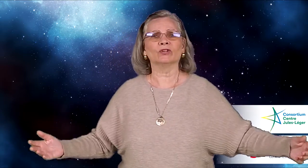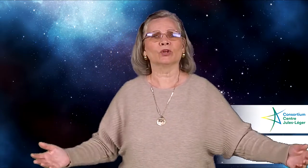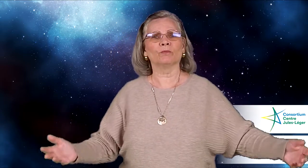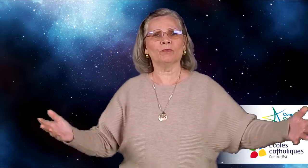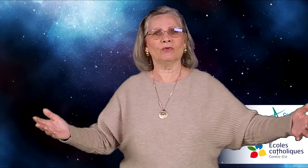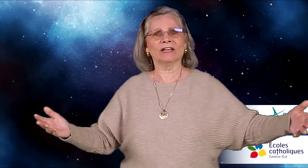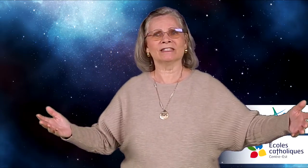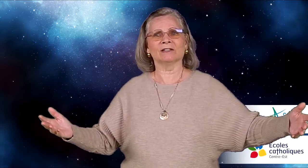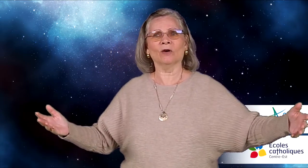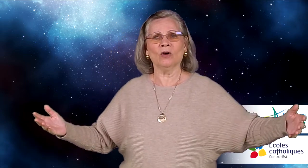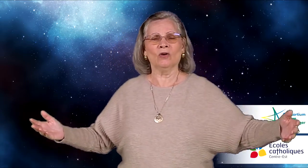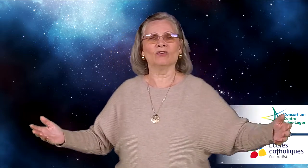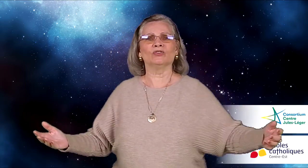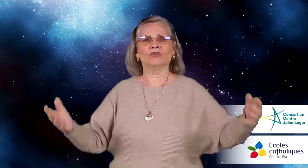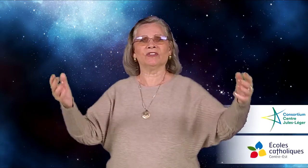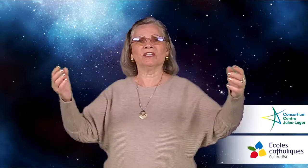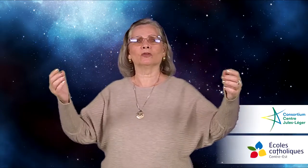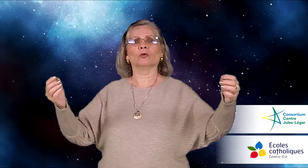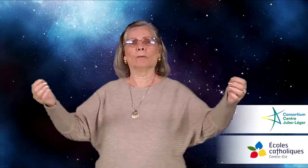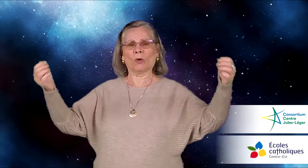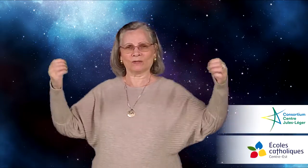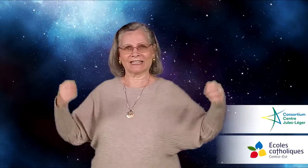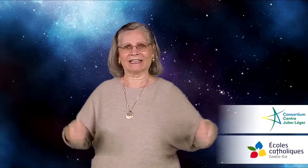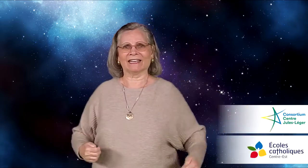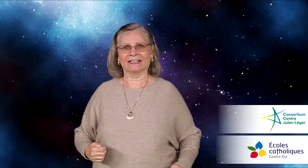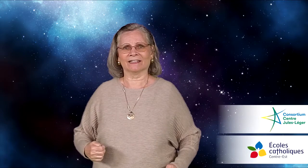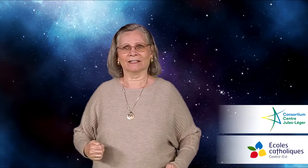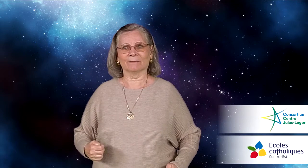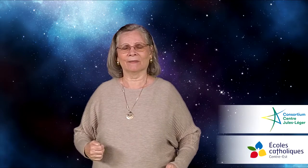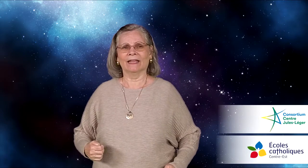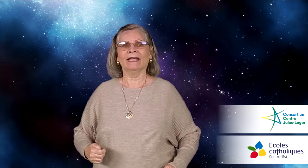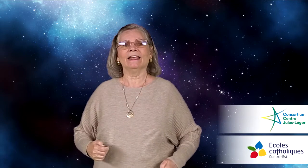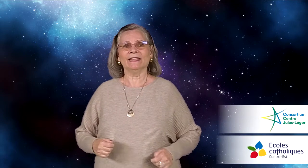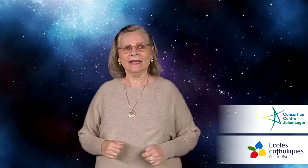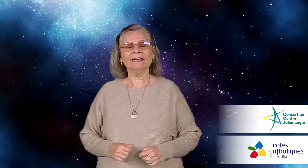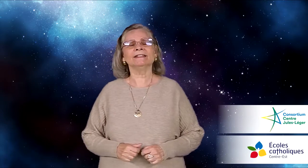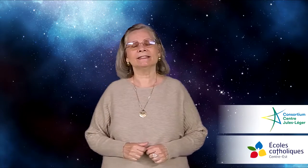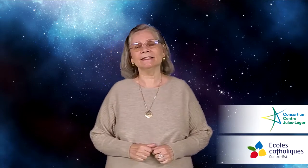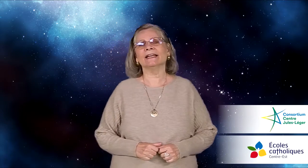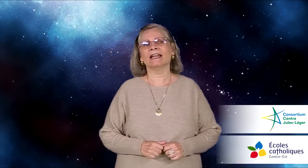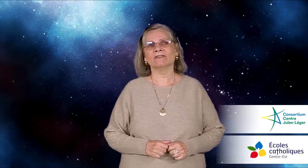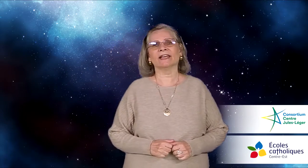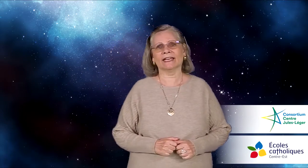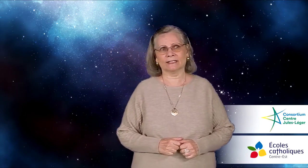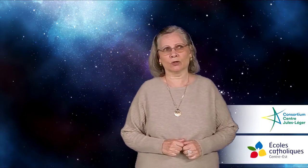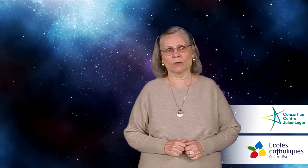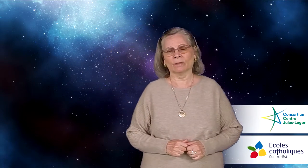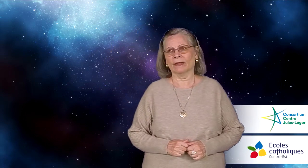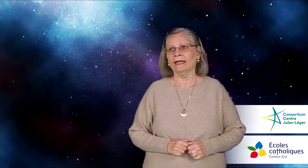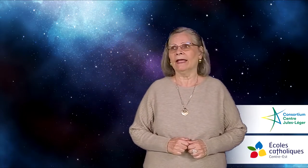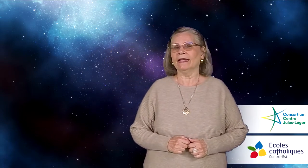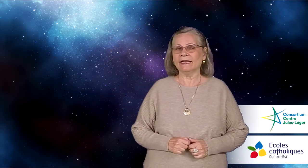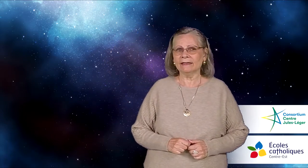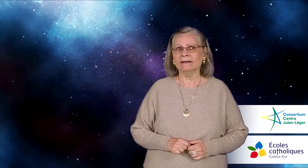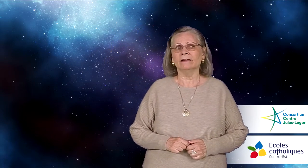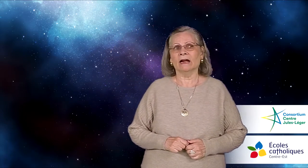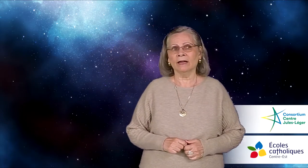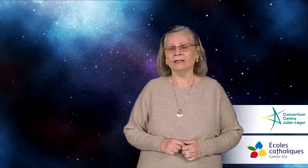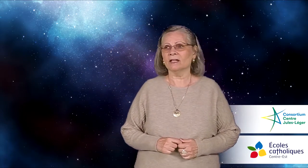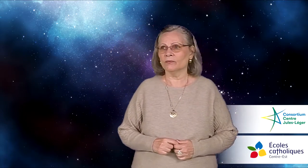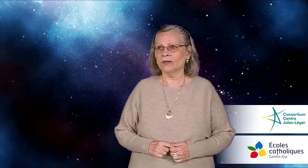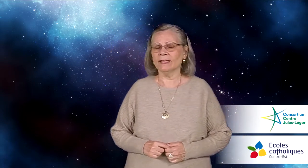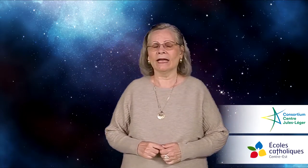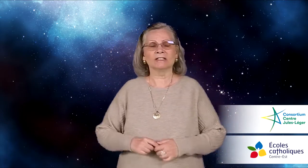Et, votre population va devenir de bons athlètes. Et, ainsi, elle avait raison. Elle,